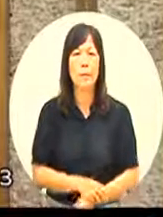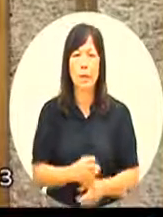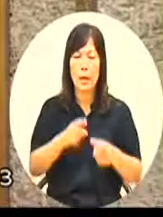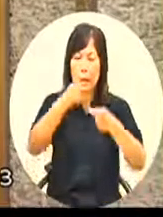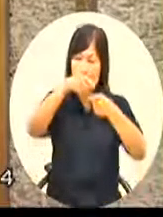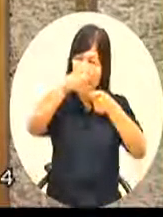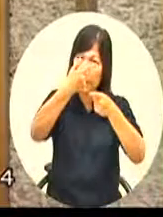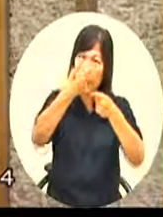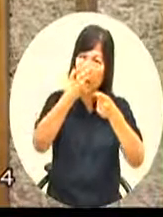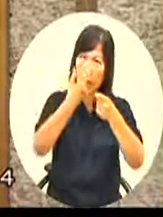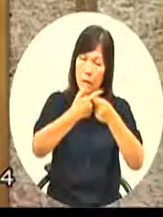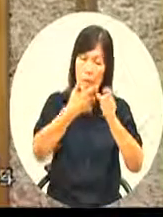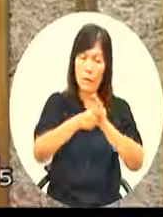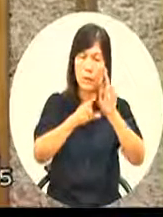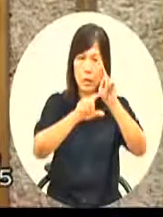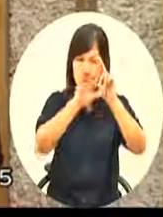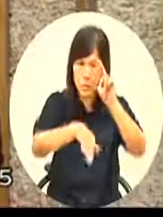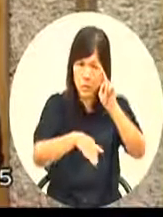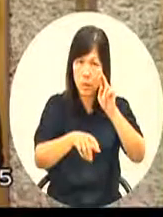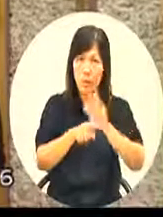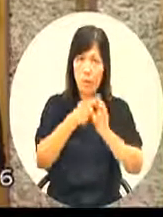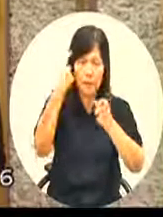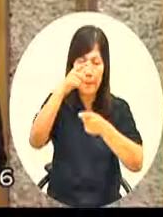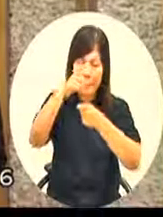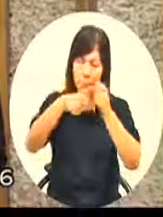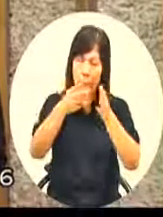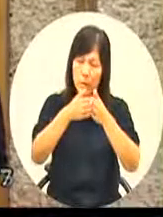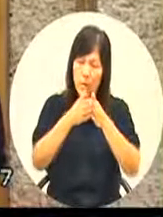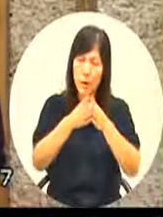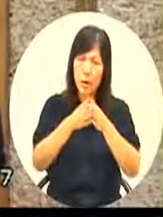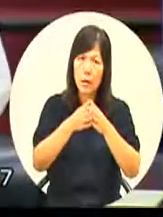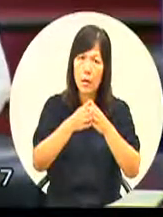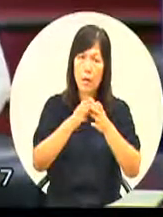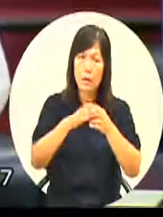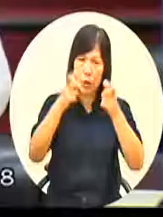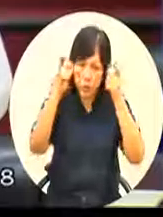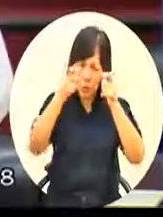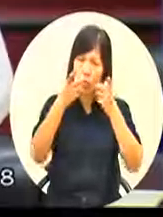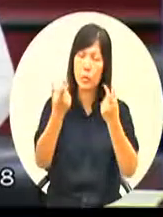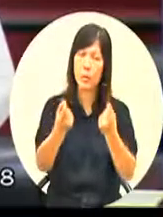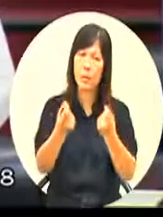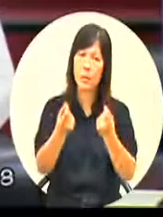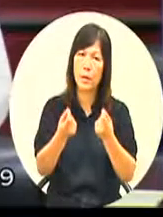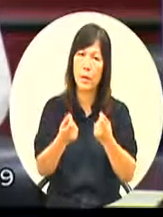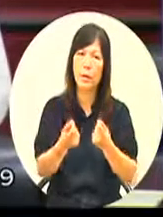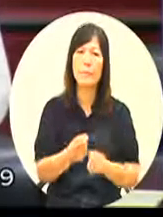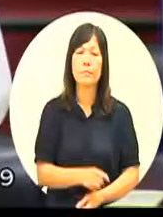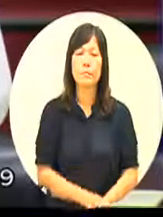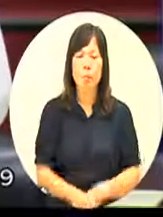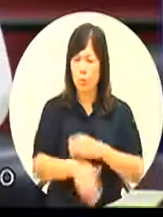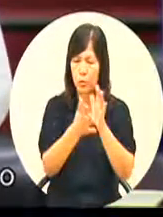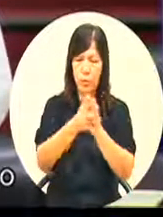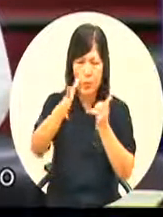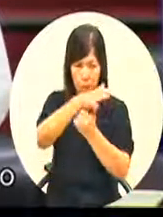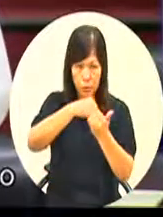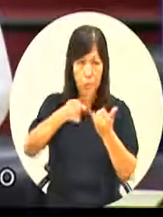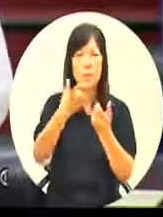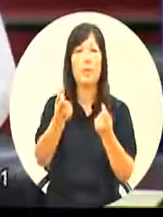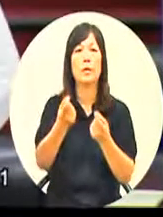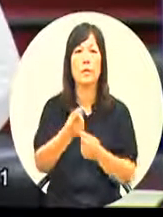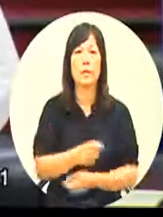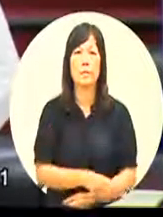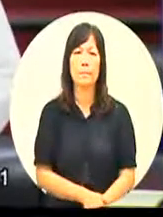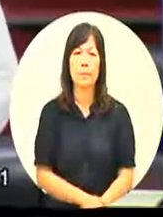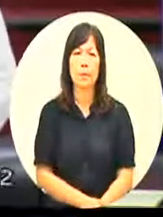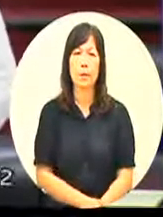106年？ 对，年底。 那就是明年了，那就是全面，我们高雄也是全面嘛。 哎，对，就全国，这是对全国的。 啊，